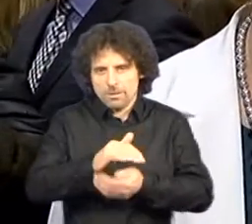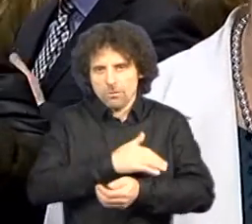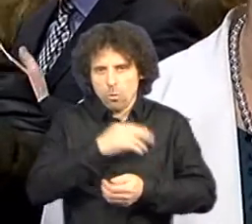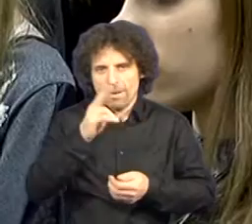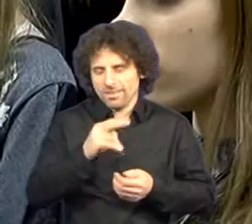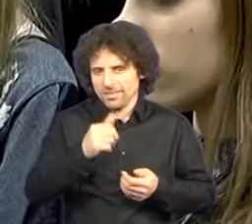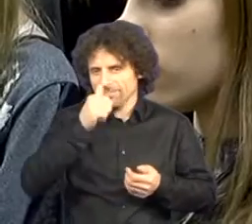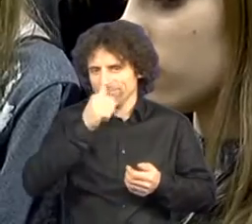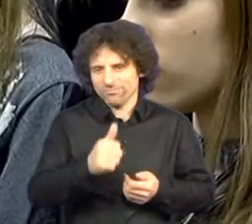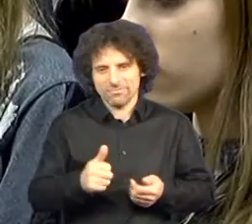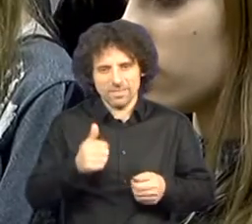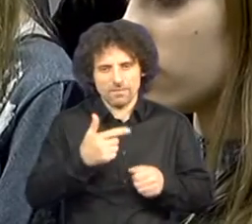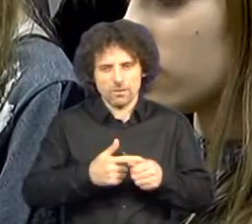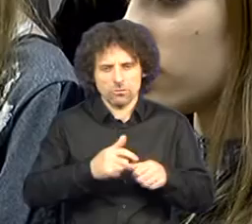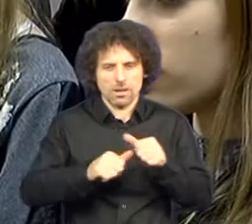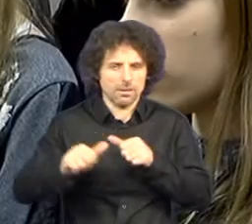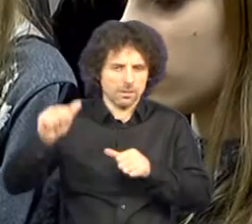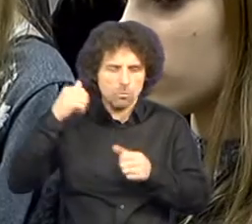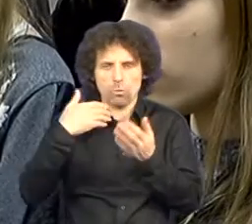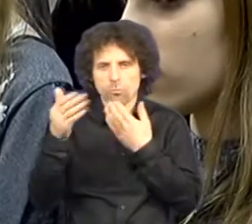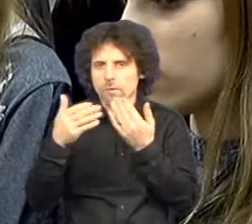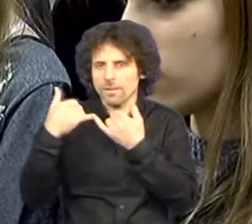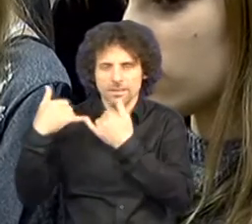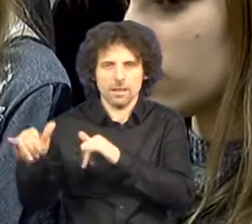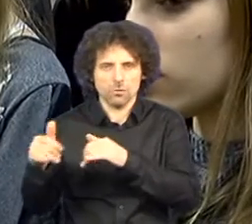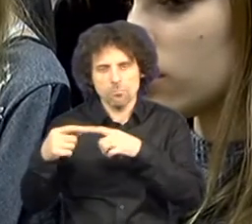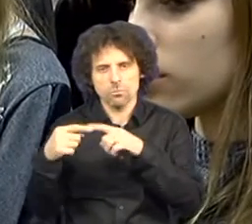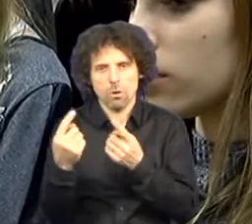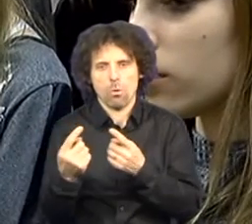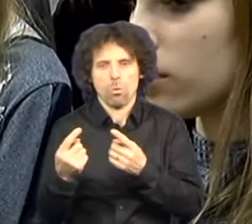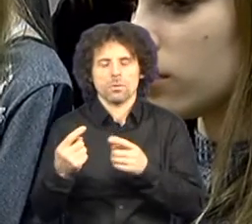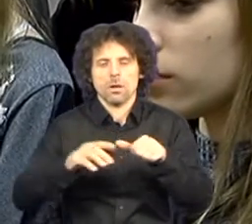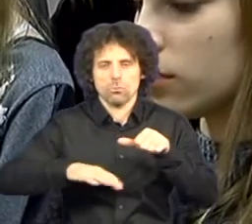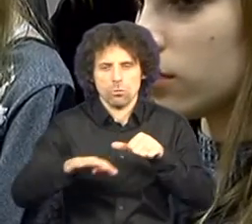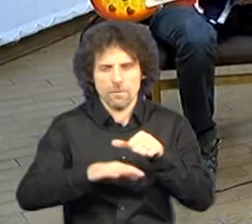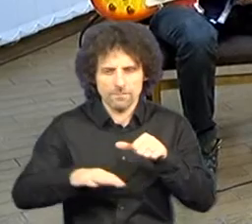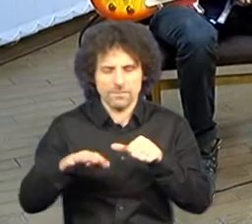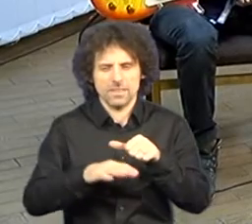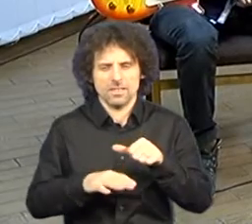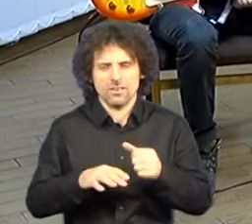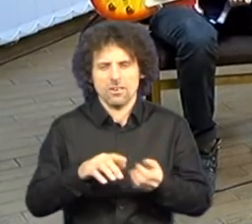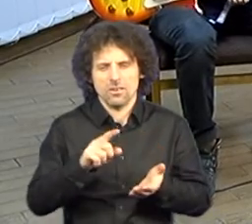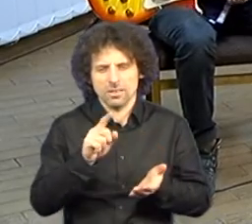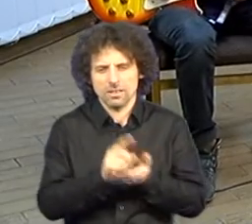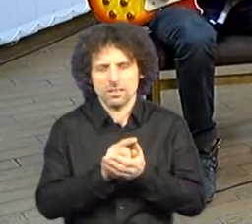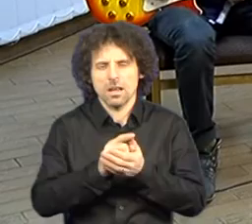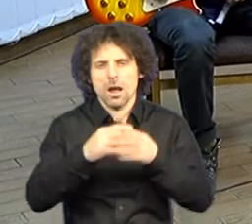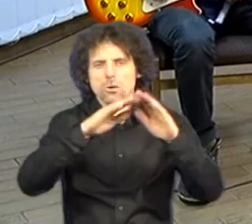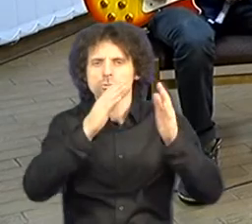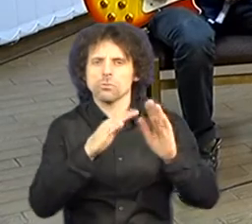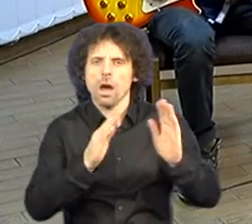szkoły plastycznej. Dwadzieścia parę lat temu rozmowy wyglądały inaczej. Przekonać środowisko decydujące o kształcie